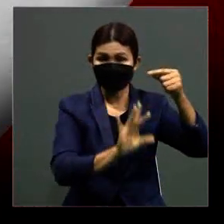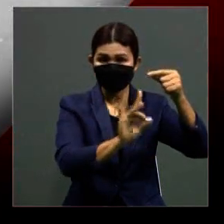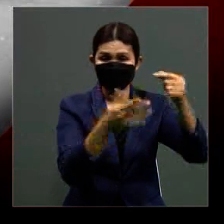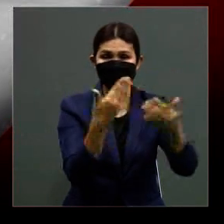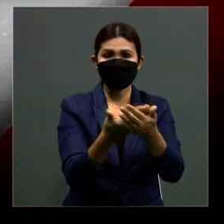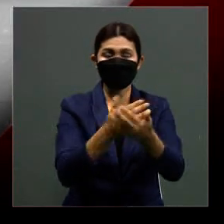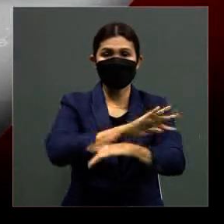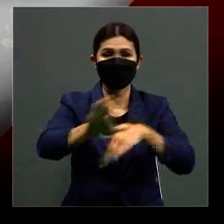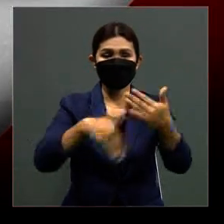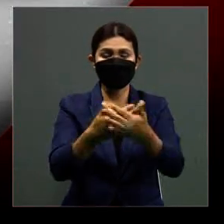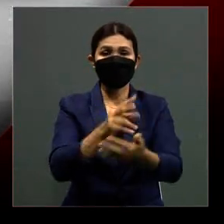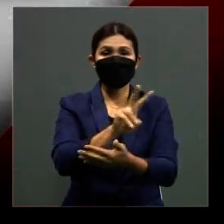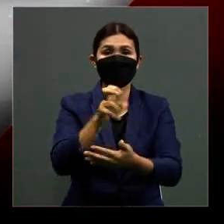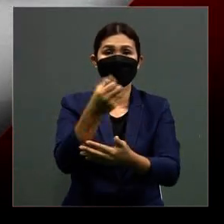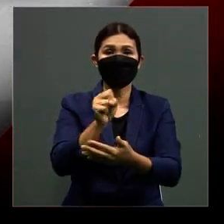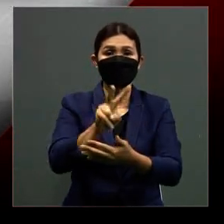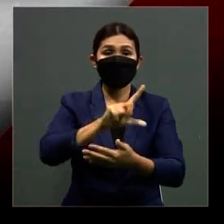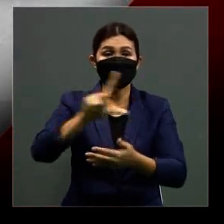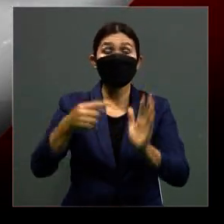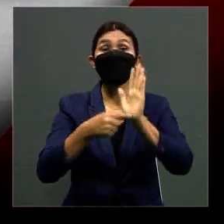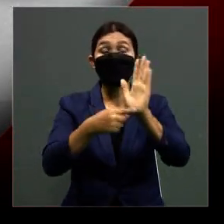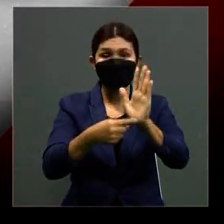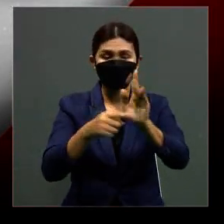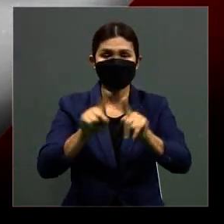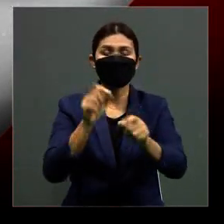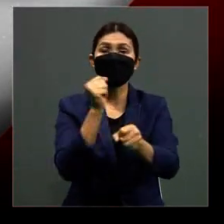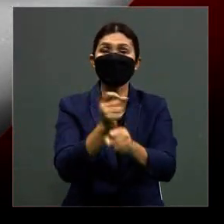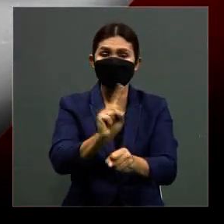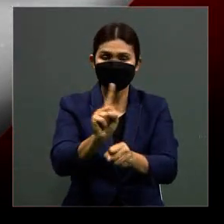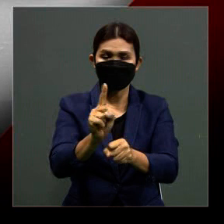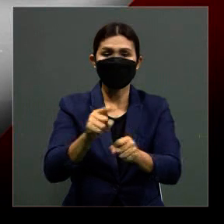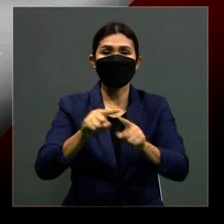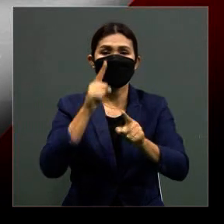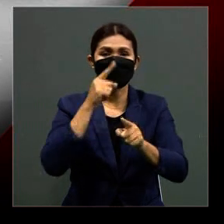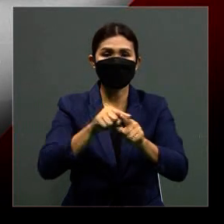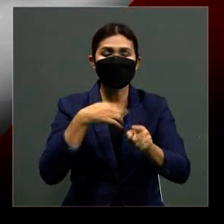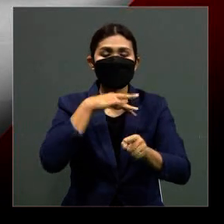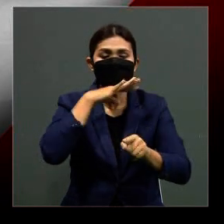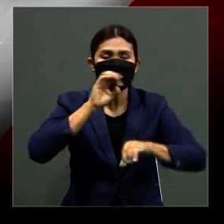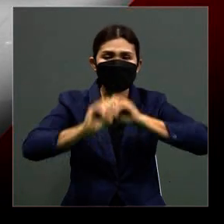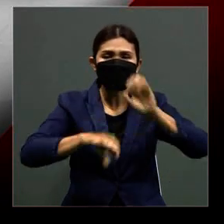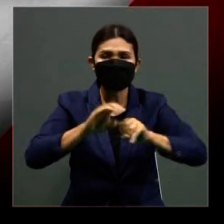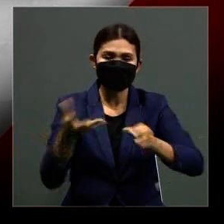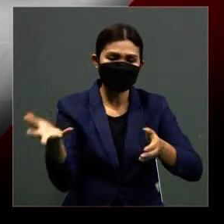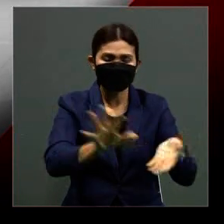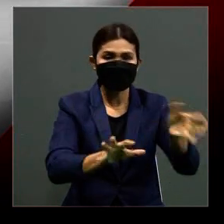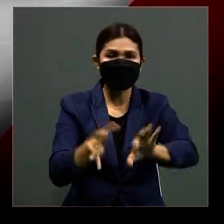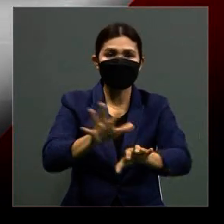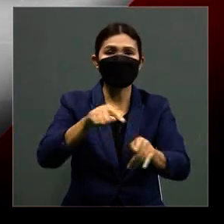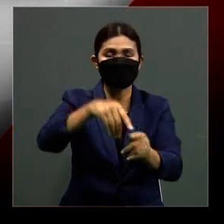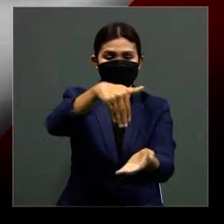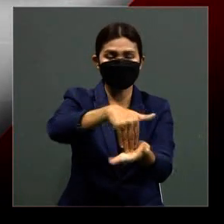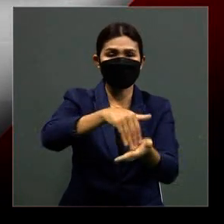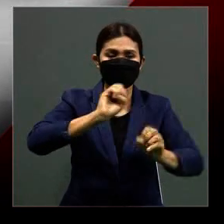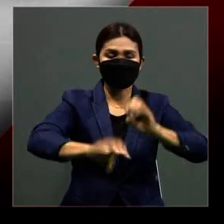212ล้านบาทอย่างเช่นนะคะโครงการปรับปรุงฟื้นฟูพื้นที่ฝังกรบขยะมุนฝอยณศูนย์กำจัดขยะมุนฝอย